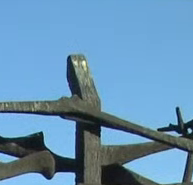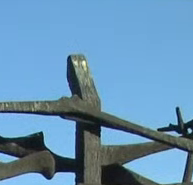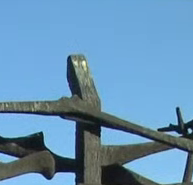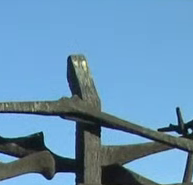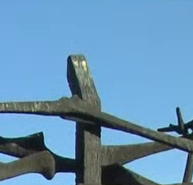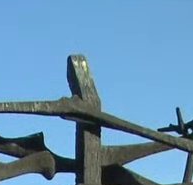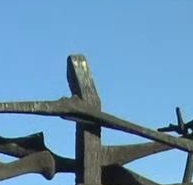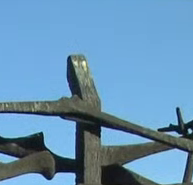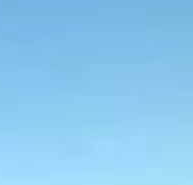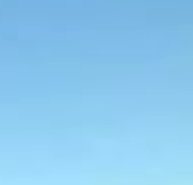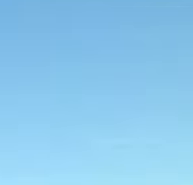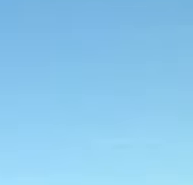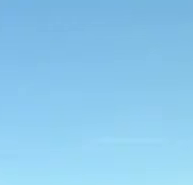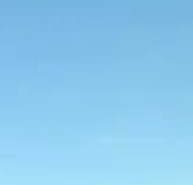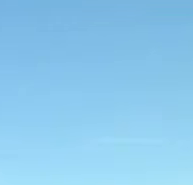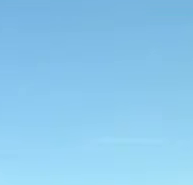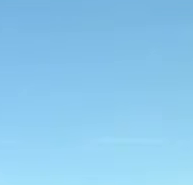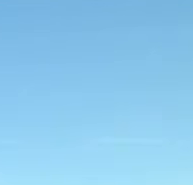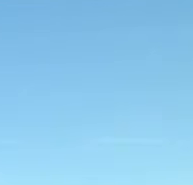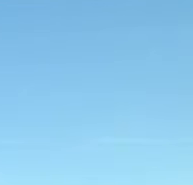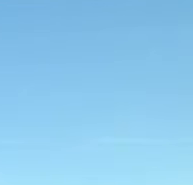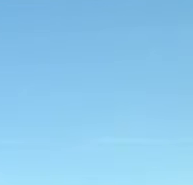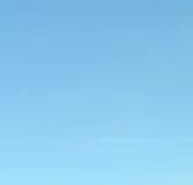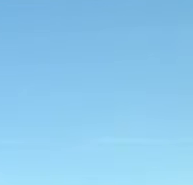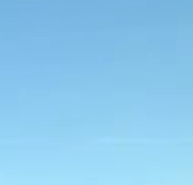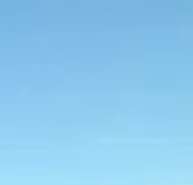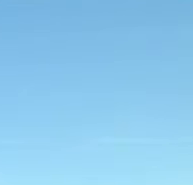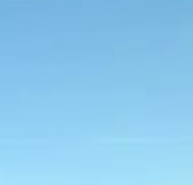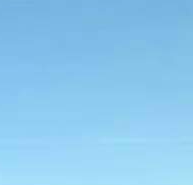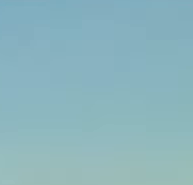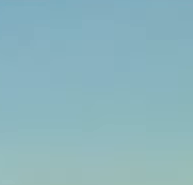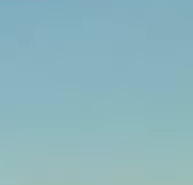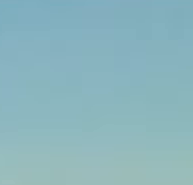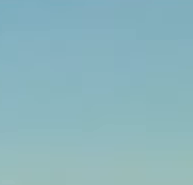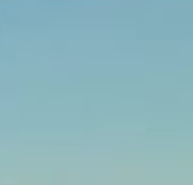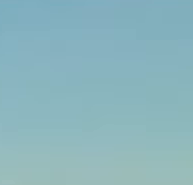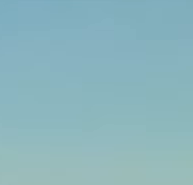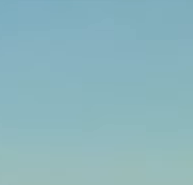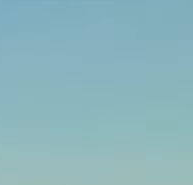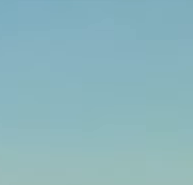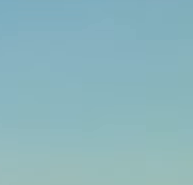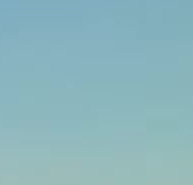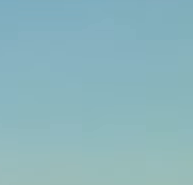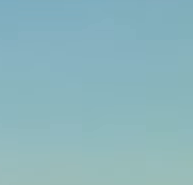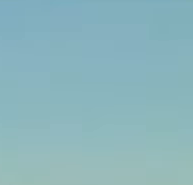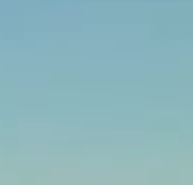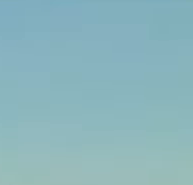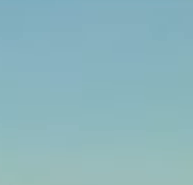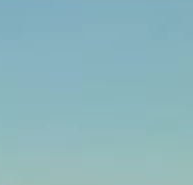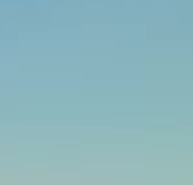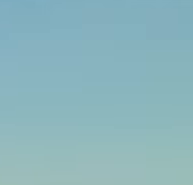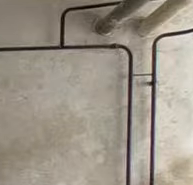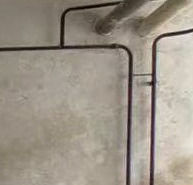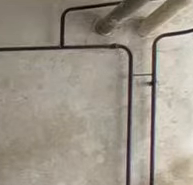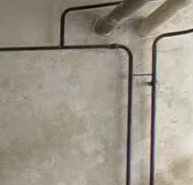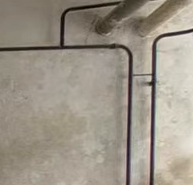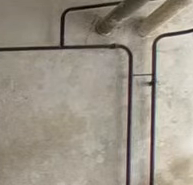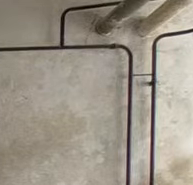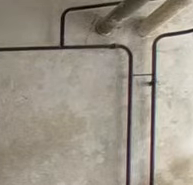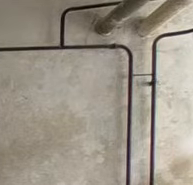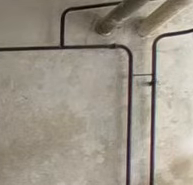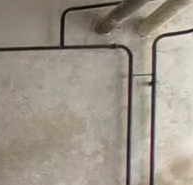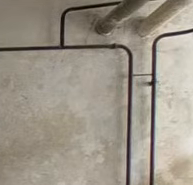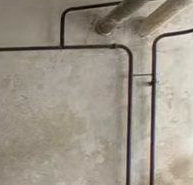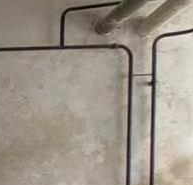Eine KZ-Gedenkstätte wie Dachau konnte noch Mitte der 1960er Jahre nur gegen den Widerstand lokaler Politiker eröffnet